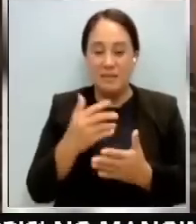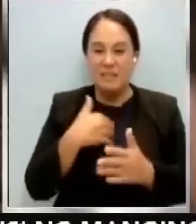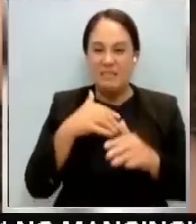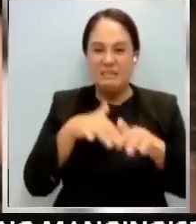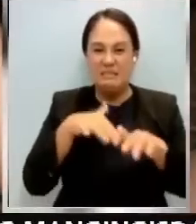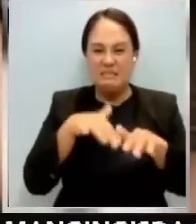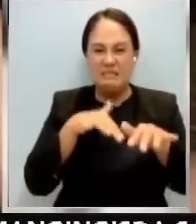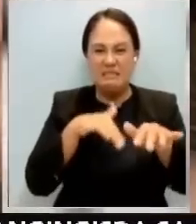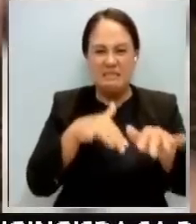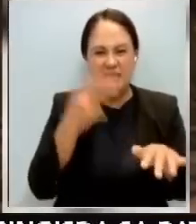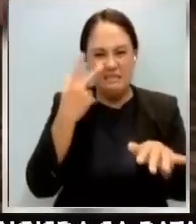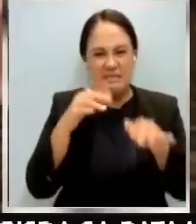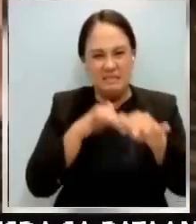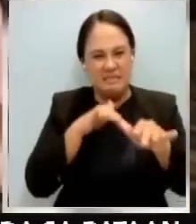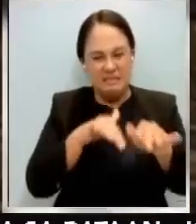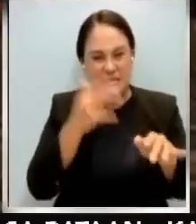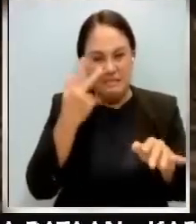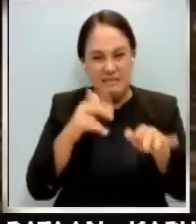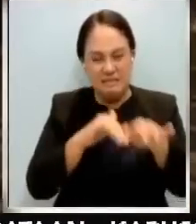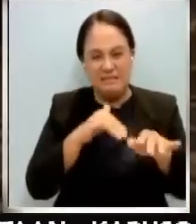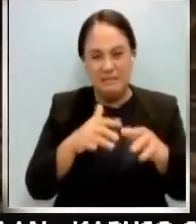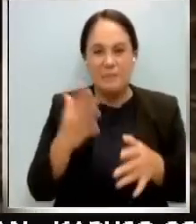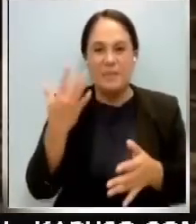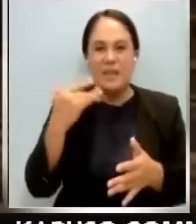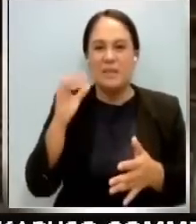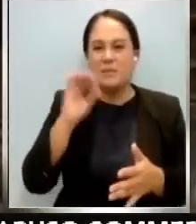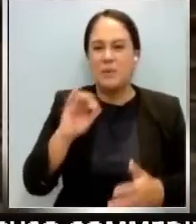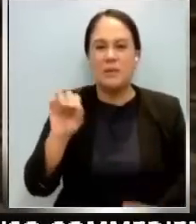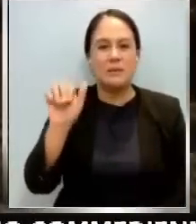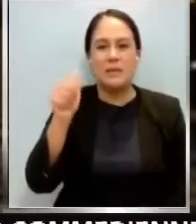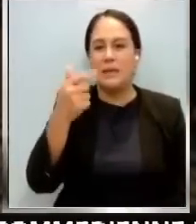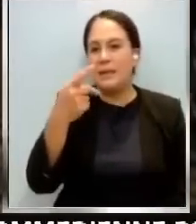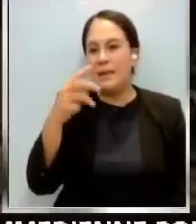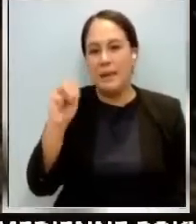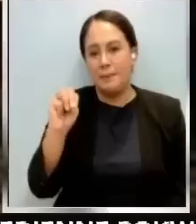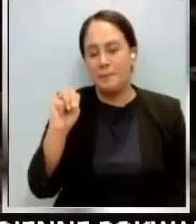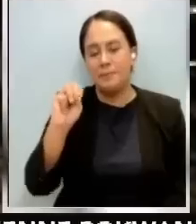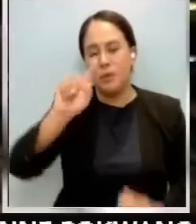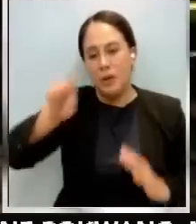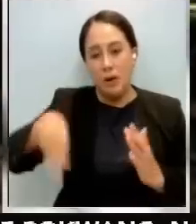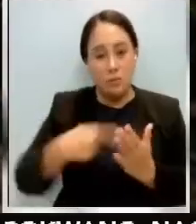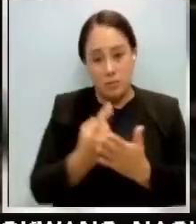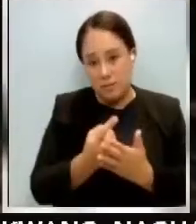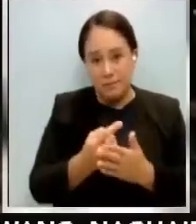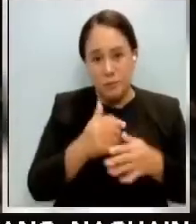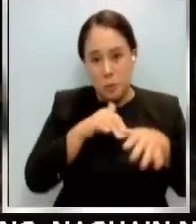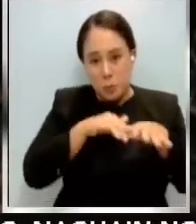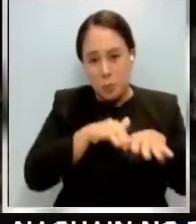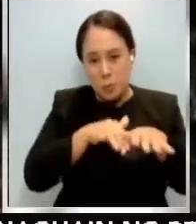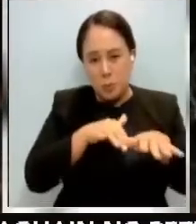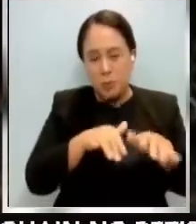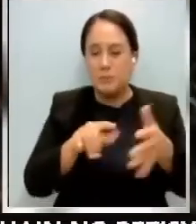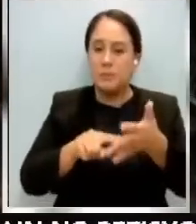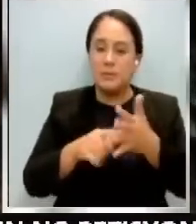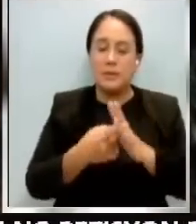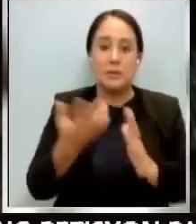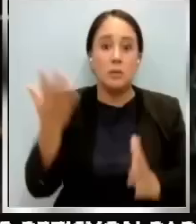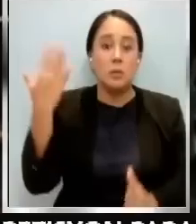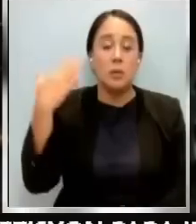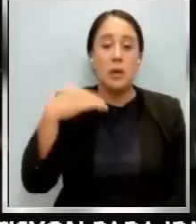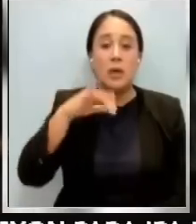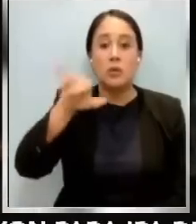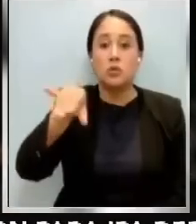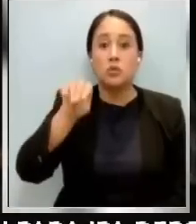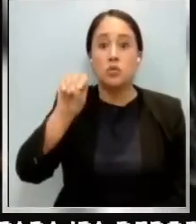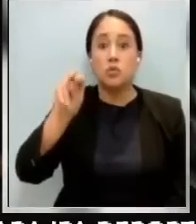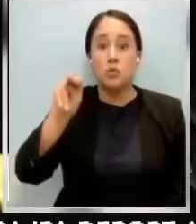na pag-usad na yan, not more than 10 kilometers per hour, ay nagsisimula doon pa sa may Jones Bridge.